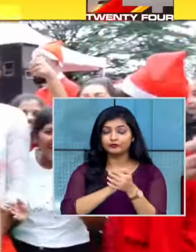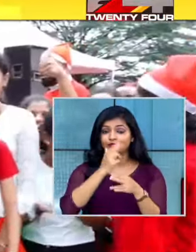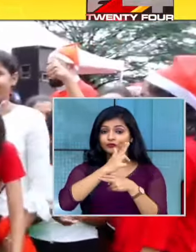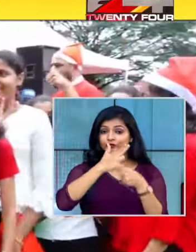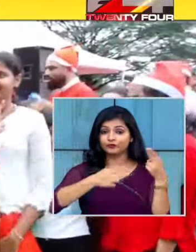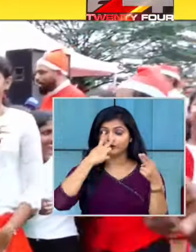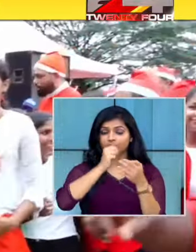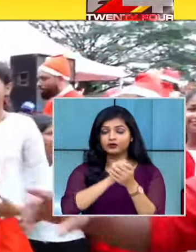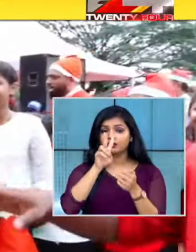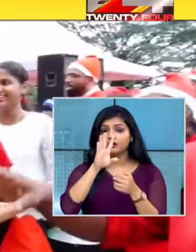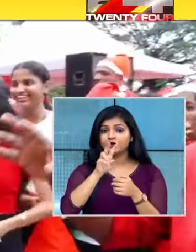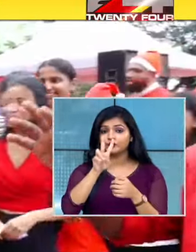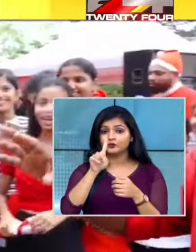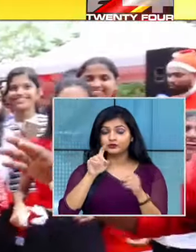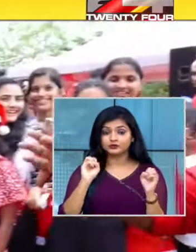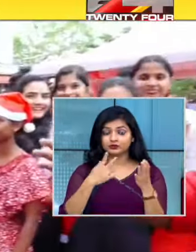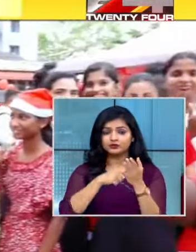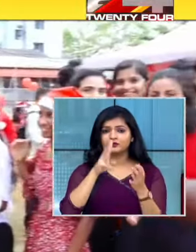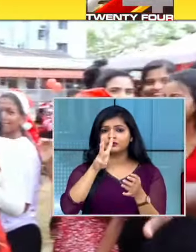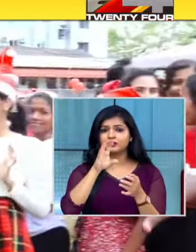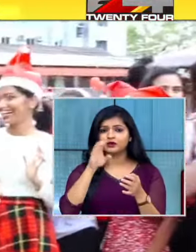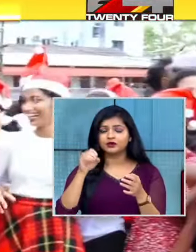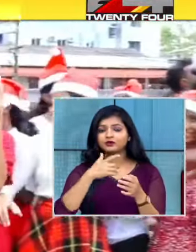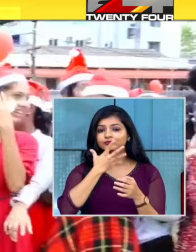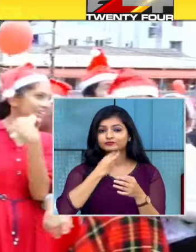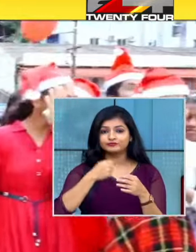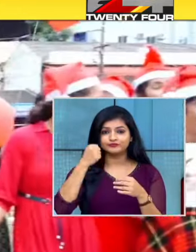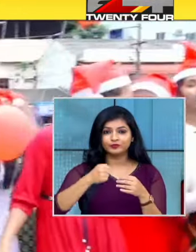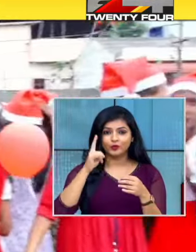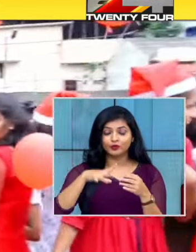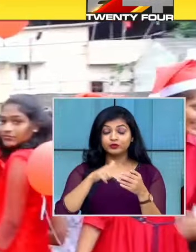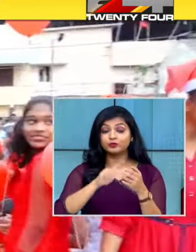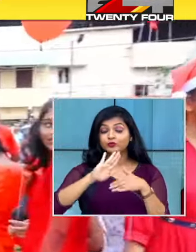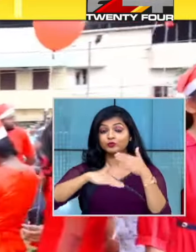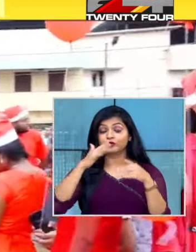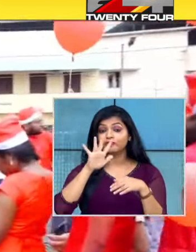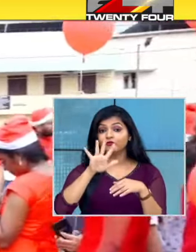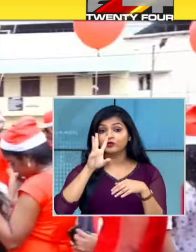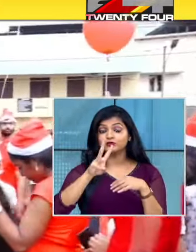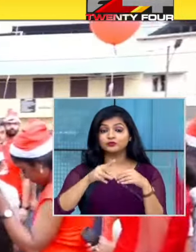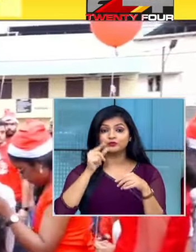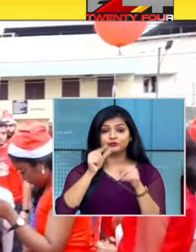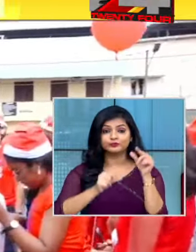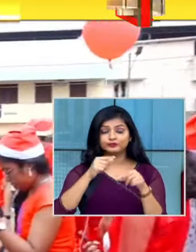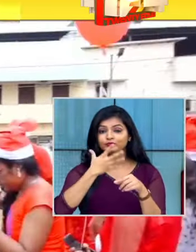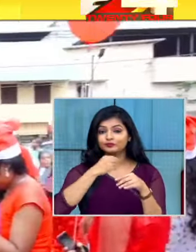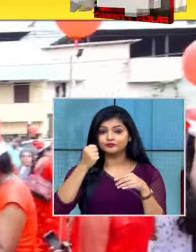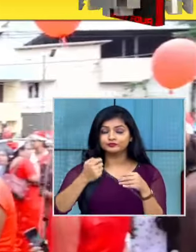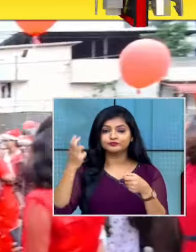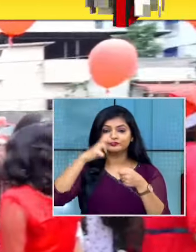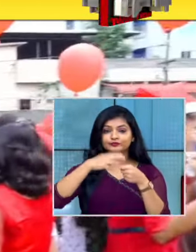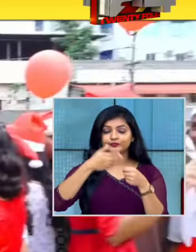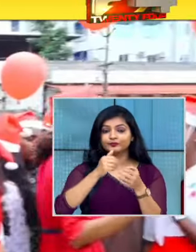വർഷം അതായത് 2021 വെറും 300 പാപ്പാമാരായിരുന്നുവെങ്കിൽ അതിപ്പോൾ 1000 കടന്ന് 5000 എത്തി എന്നാണ് സംഘാടകർ പറയുന്നത്.